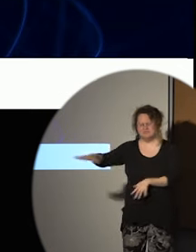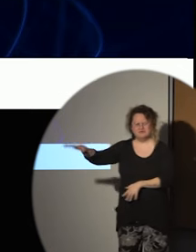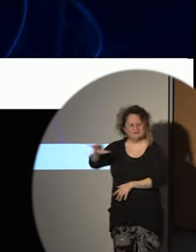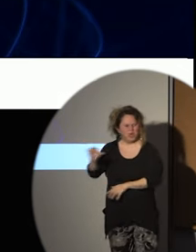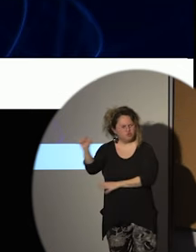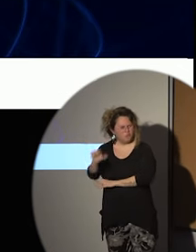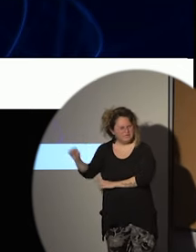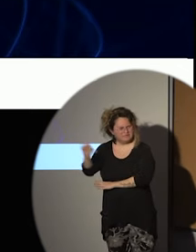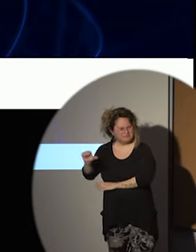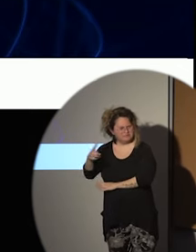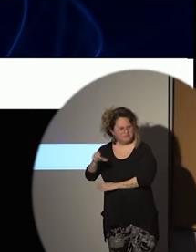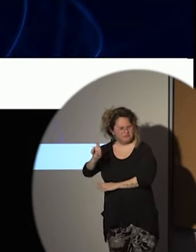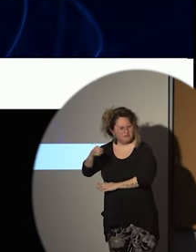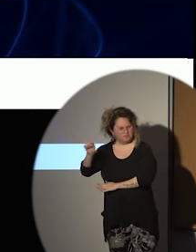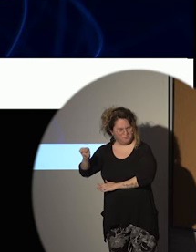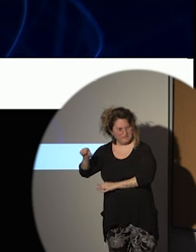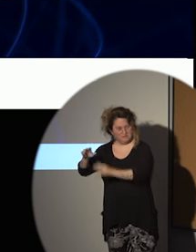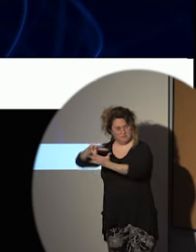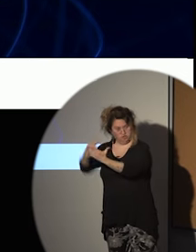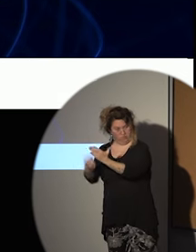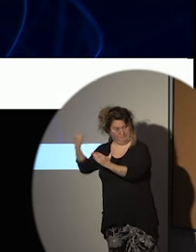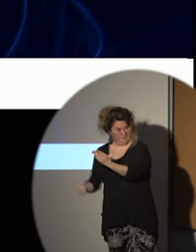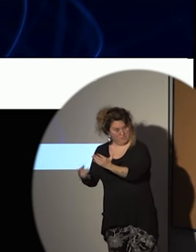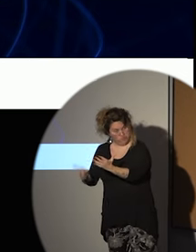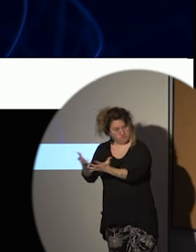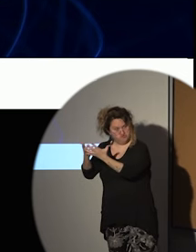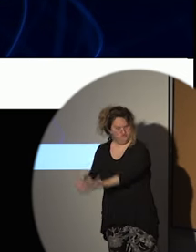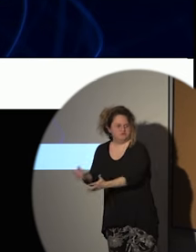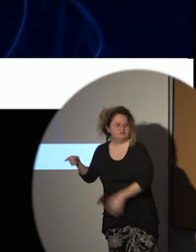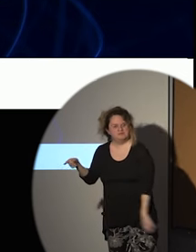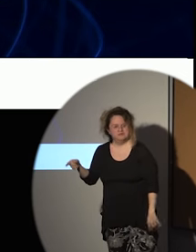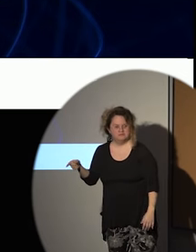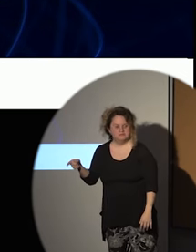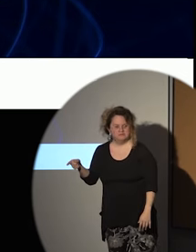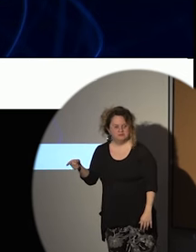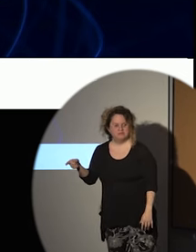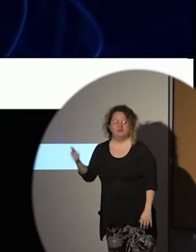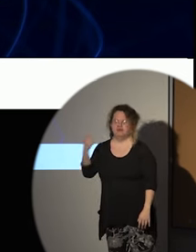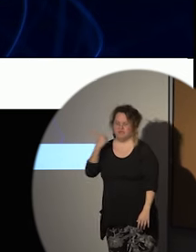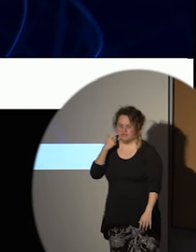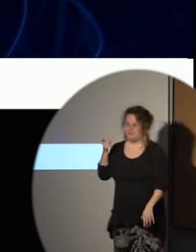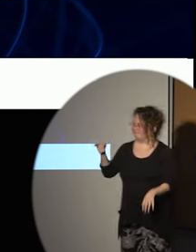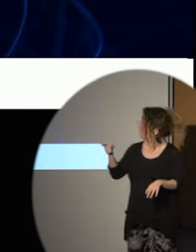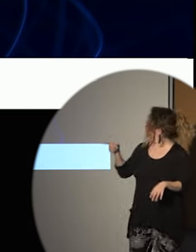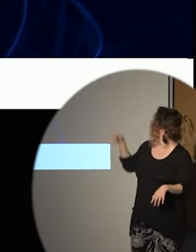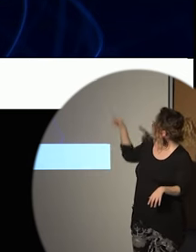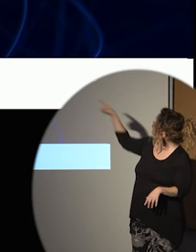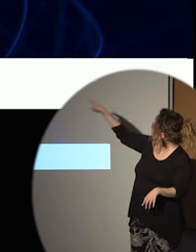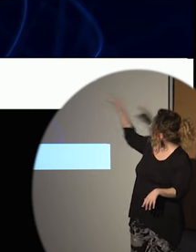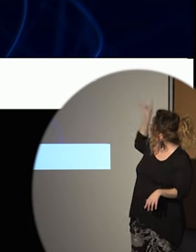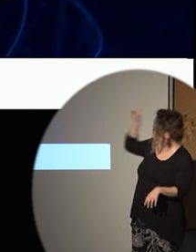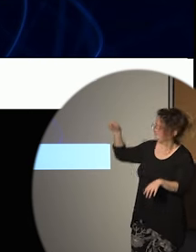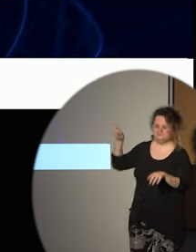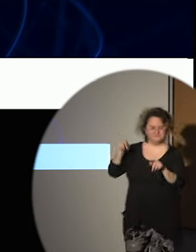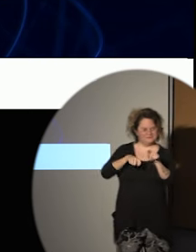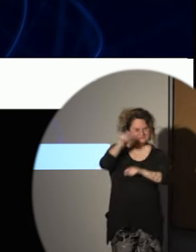Et puis, on a été encore beaucoup plus loin que ça. Par interférométrie, en utilisant des interféromètres radio très puissants,